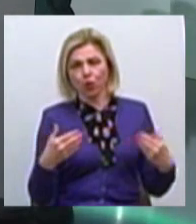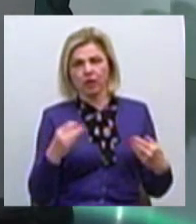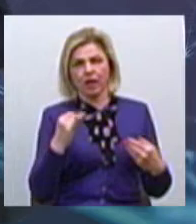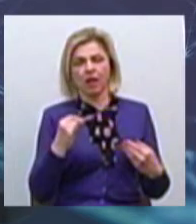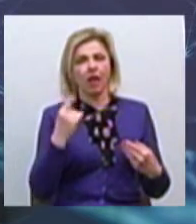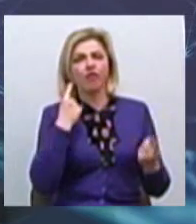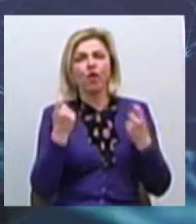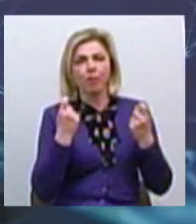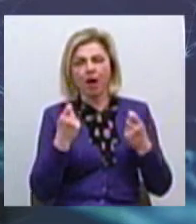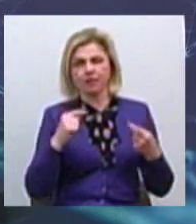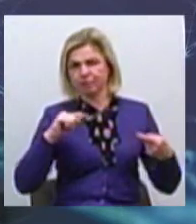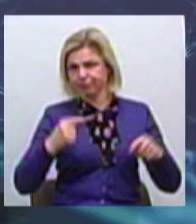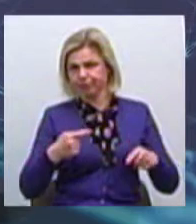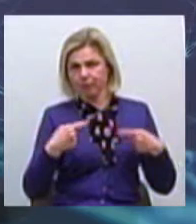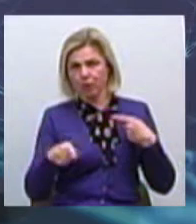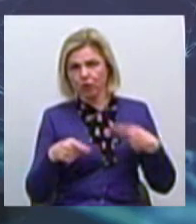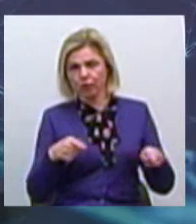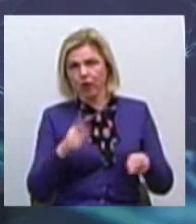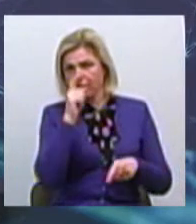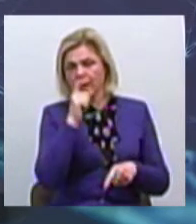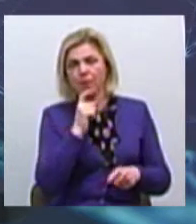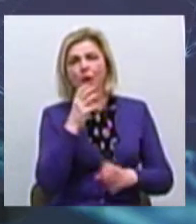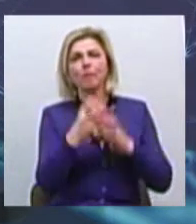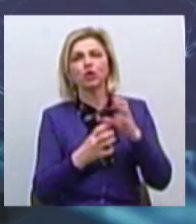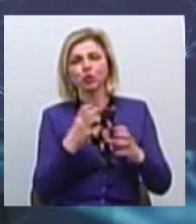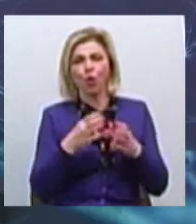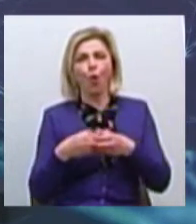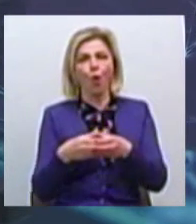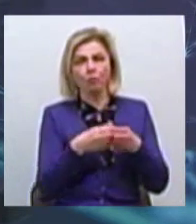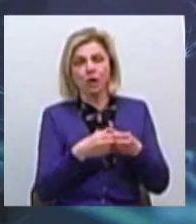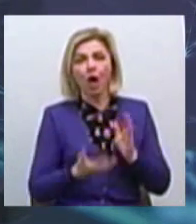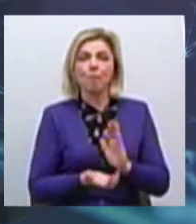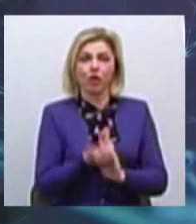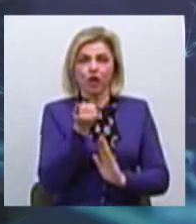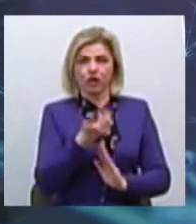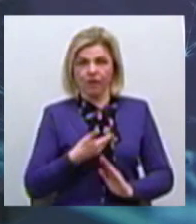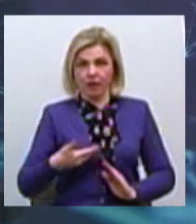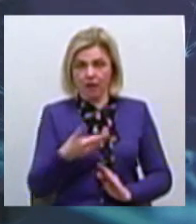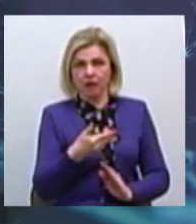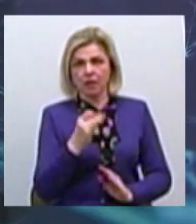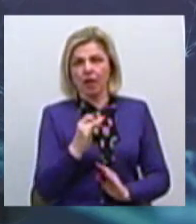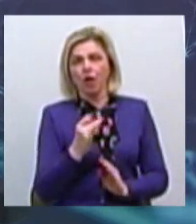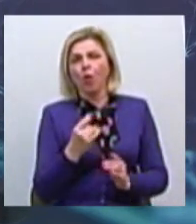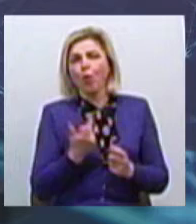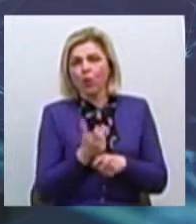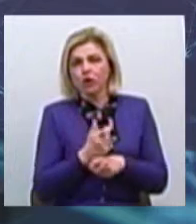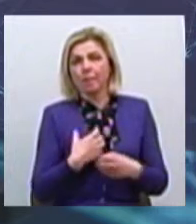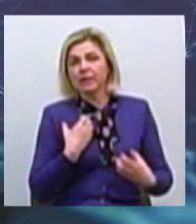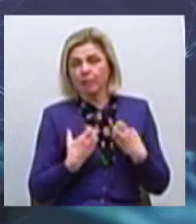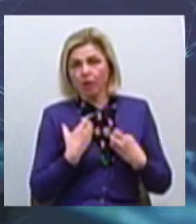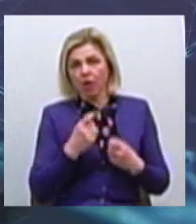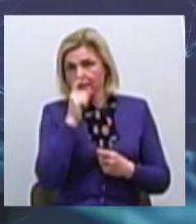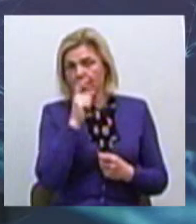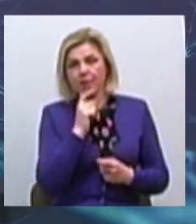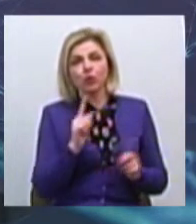когда непонятно, да, и международное сообщество, которое вроде нас поддерживает и вроде как глубоко обеспокоено, и когда непонятно, что